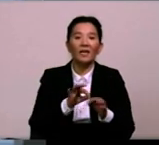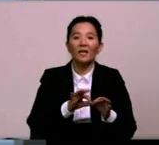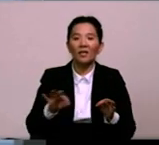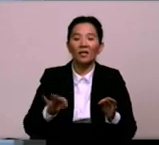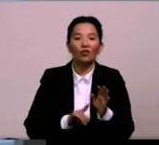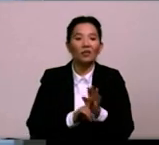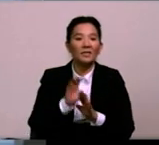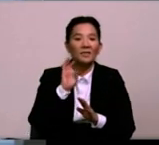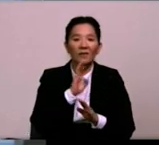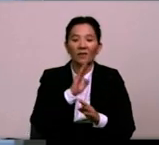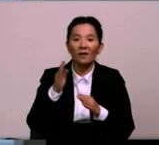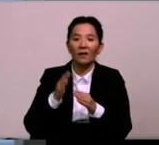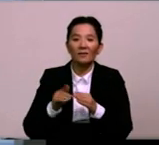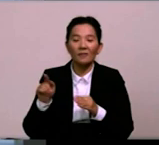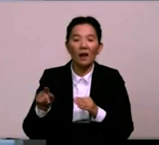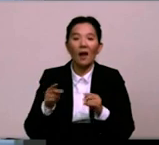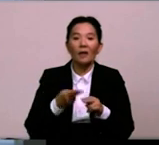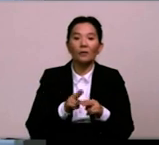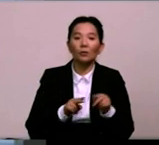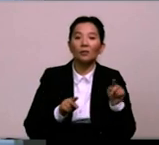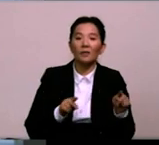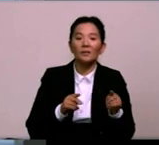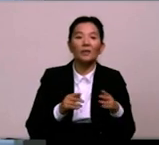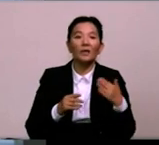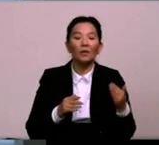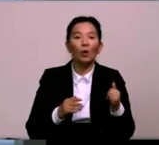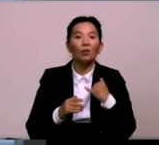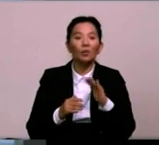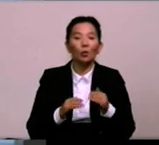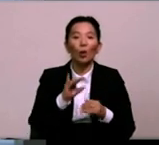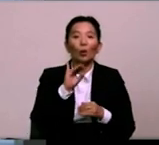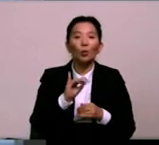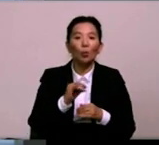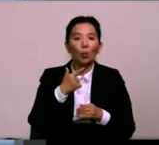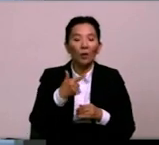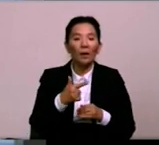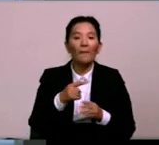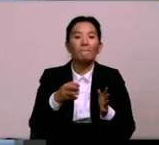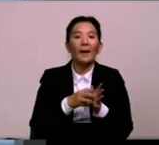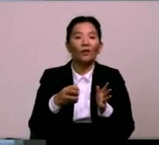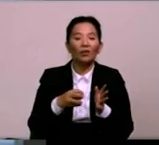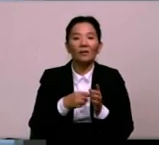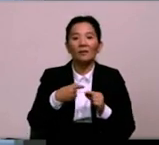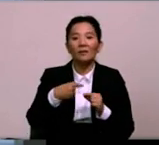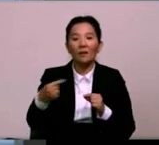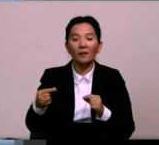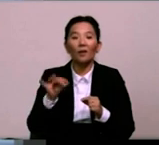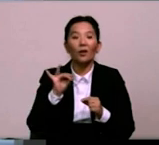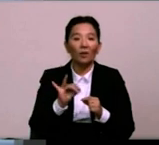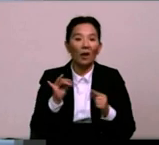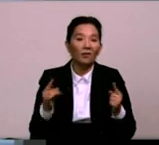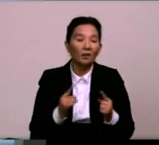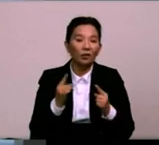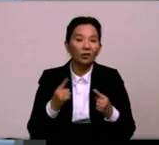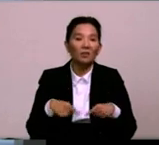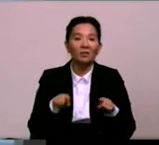северного конца, а с этой стороны у нас будет юг магнитной стрелки, и аналогично